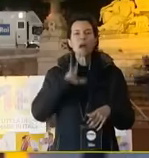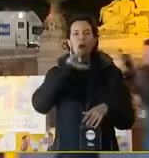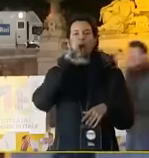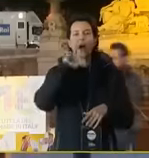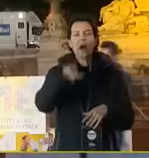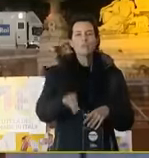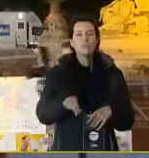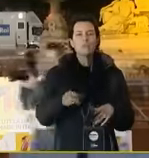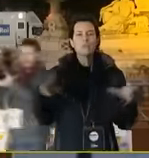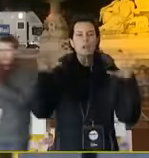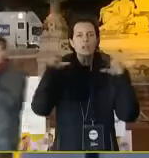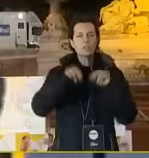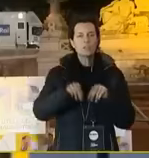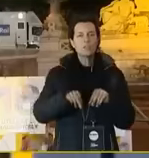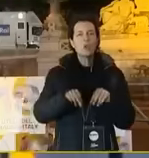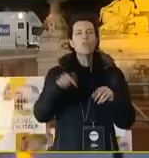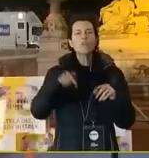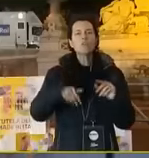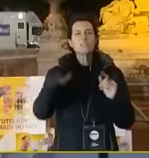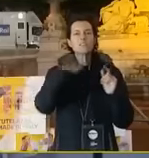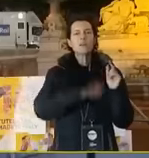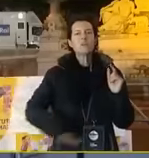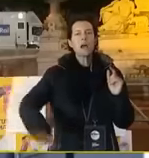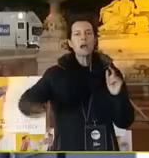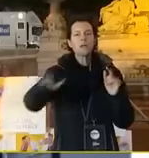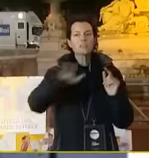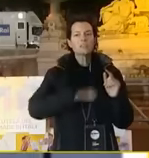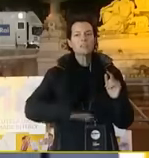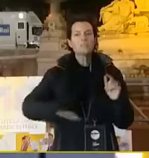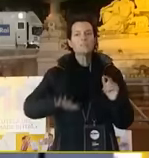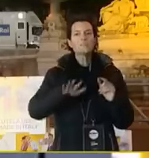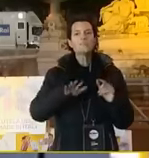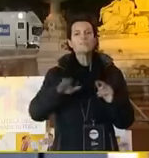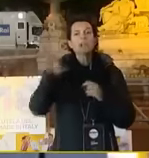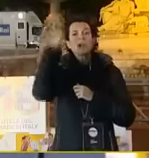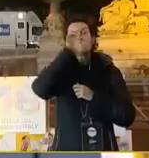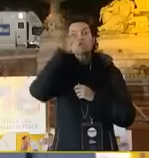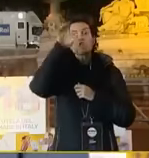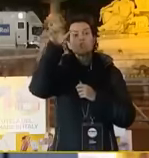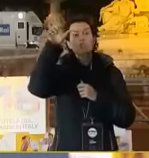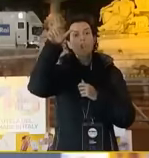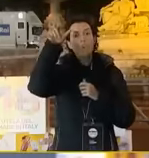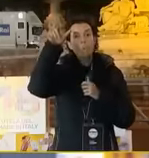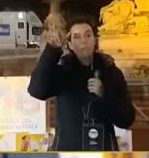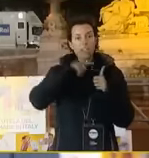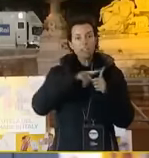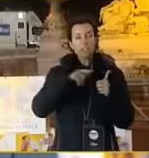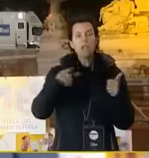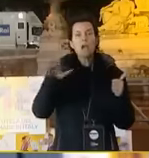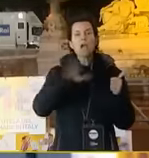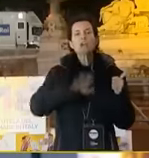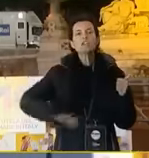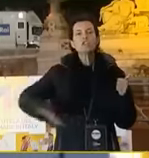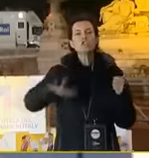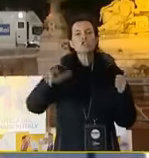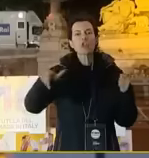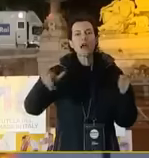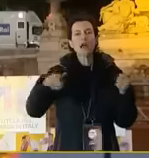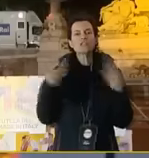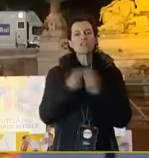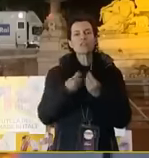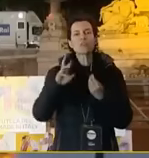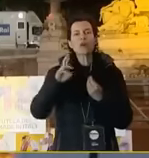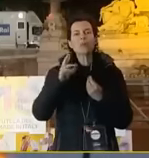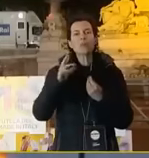parlamentare, per riaffermarle in questa piazza, per riaffermarle nella regione Lombardia, nella regione Lazio con Roberta Lombardi. Dobbiamo fare un